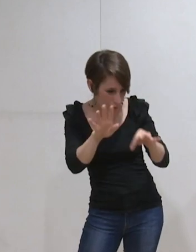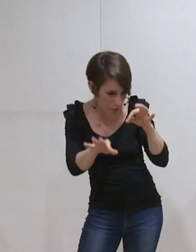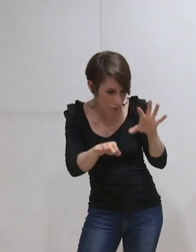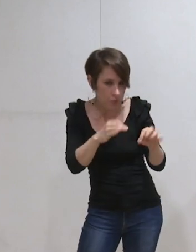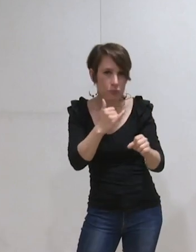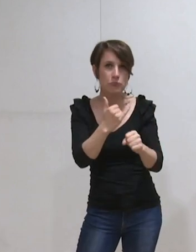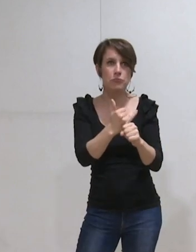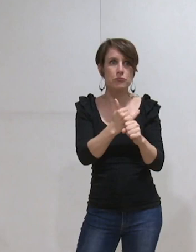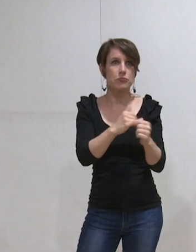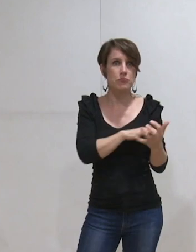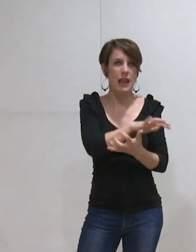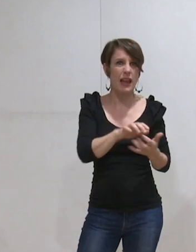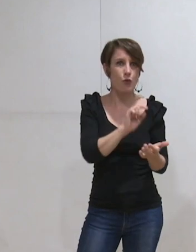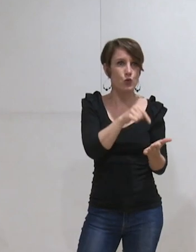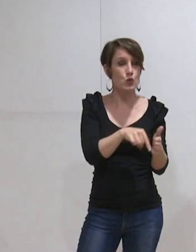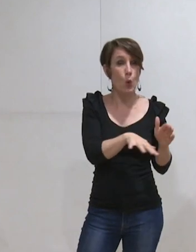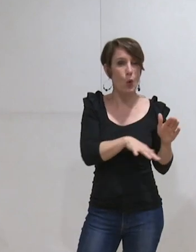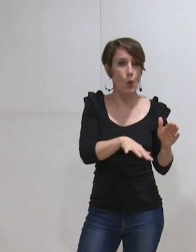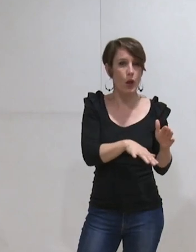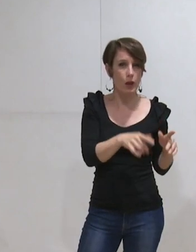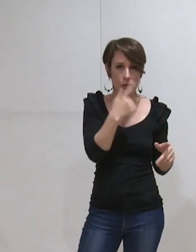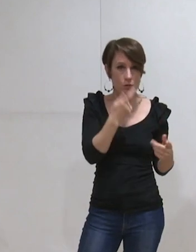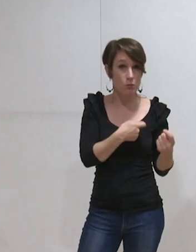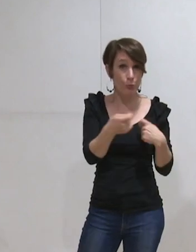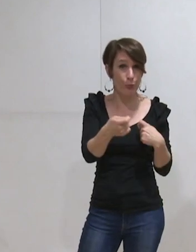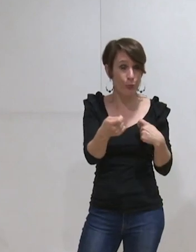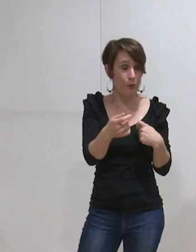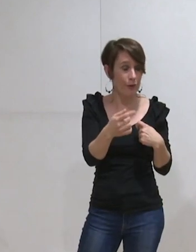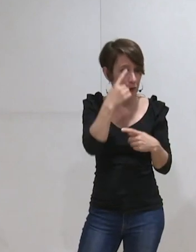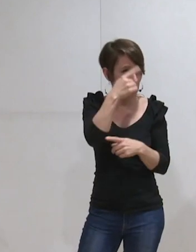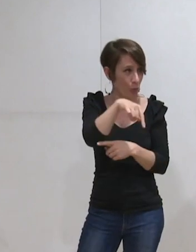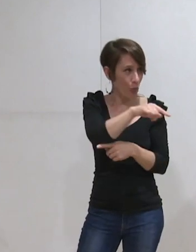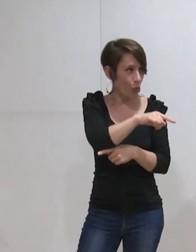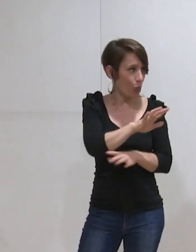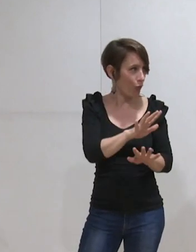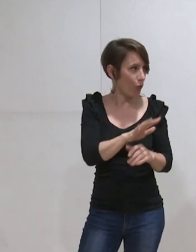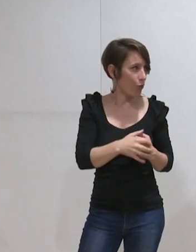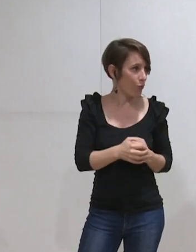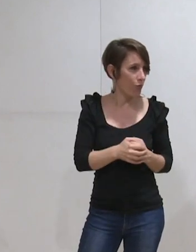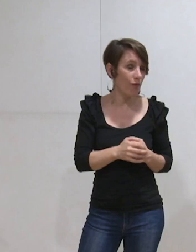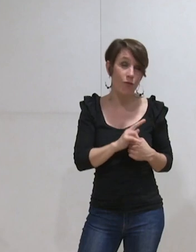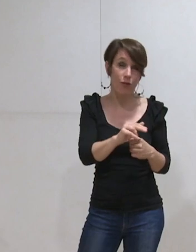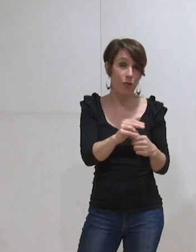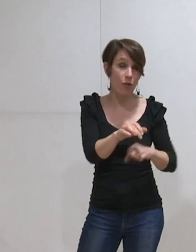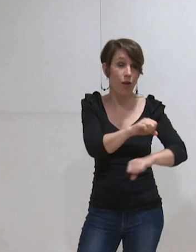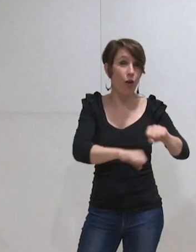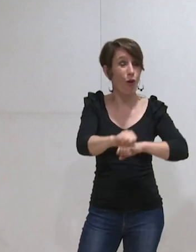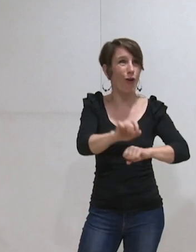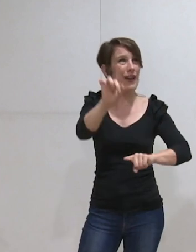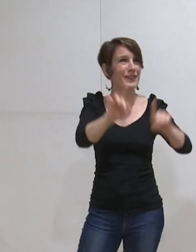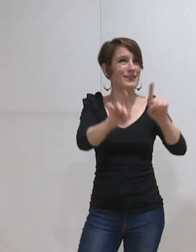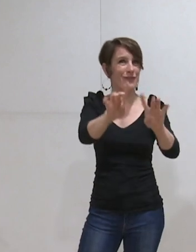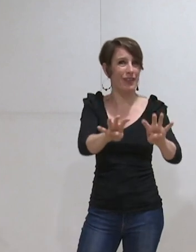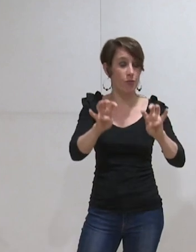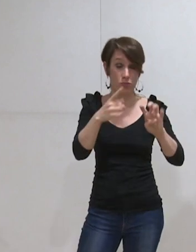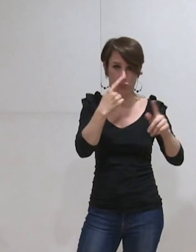enophinée elle n'est pas tout à fait celle que vous allez essayer de mettre en musique dans les dans les mois